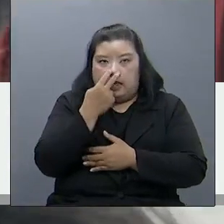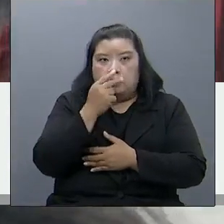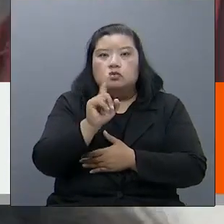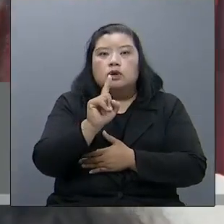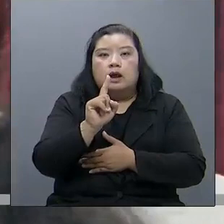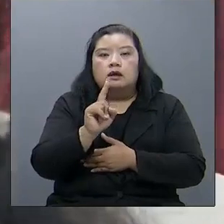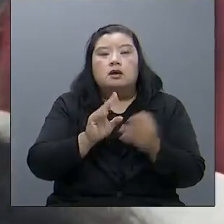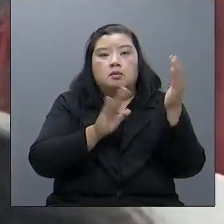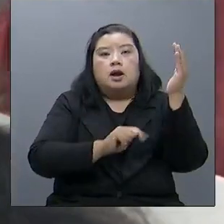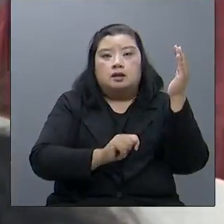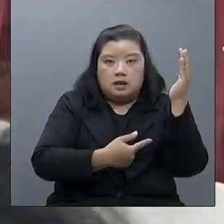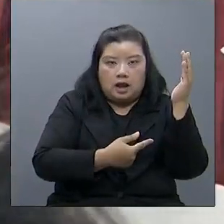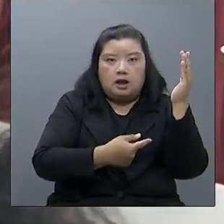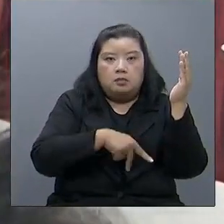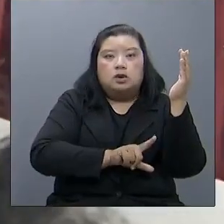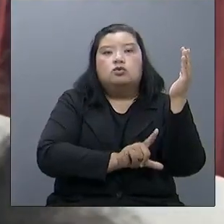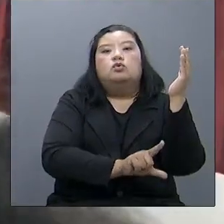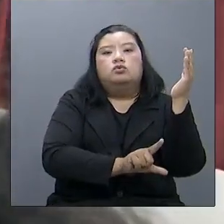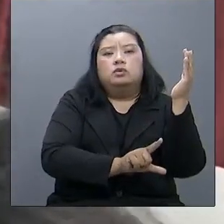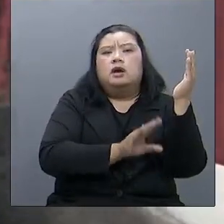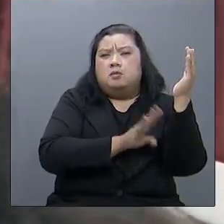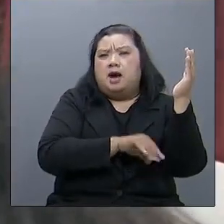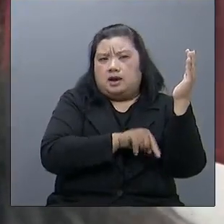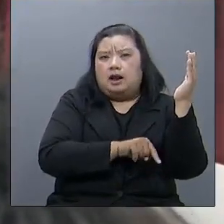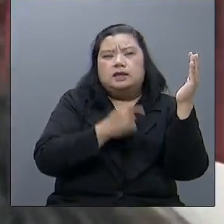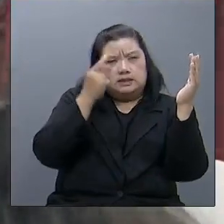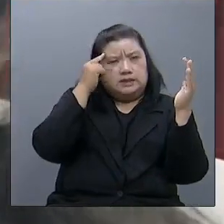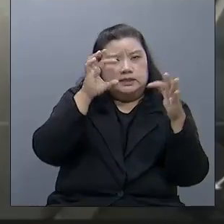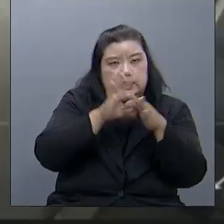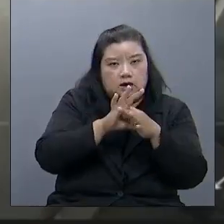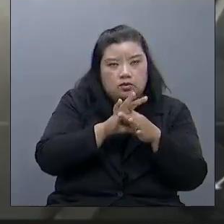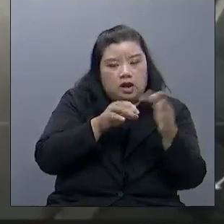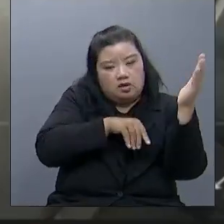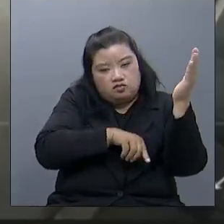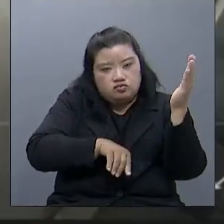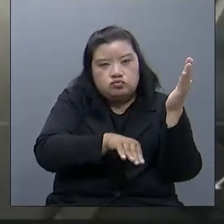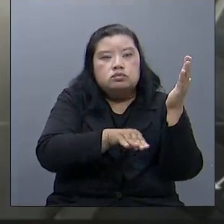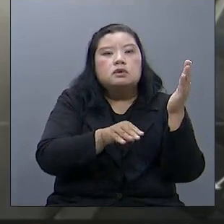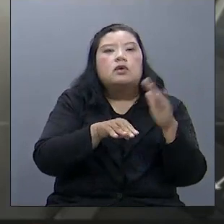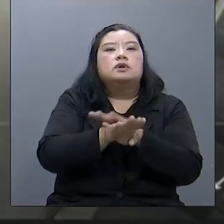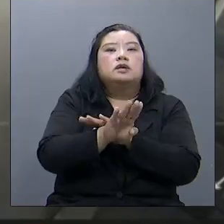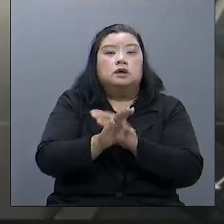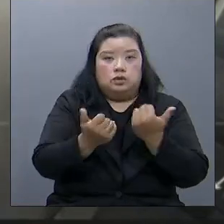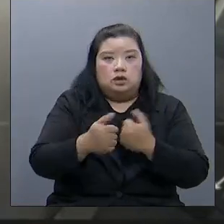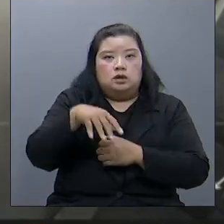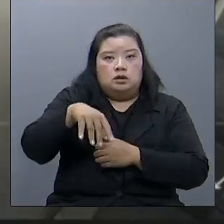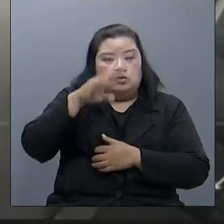จังหวัดตรังและพัทลุงก็น่าเชื่อได้ยว่าจะใช้เป็นเส้นทางหลบนี้โดยตอนนี้ตำรวจภูธรภาค